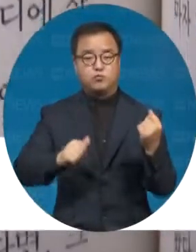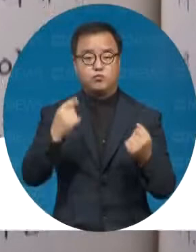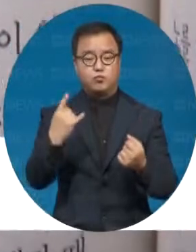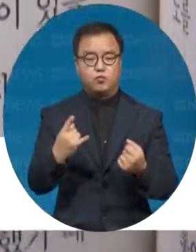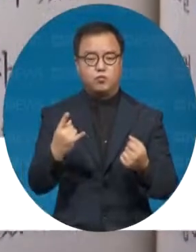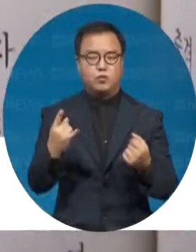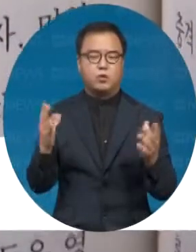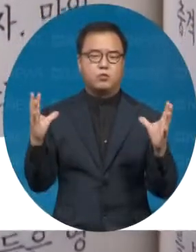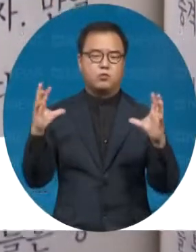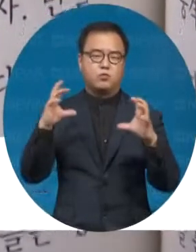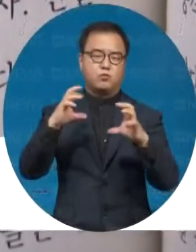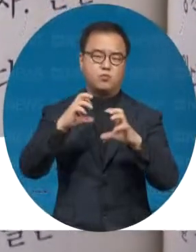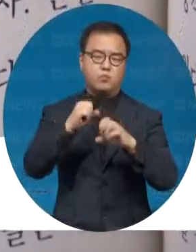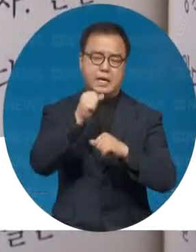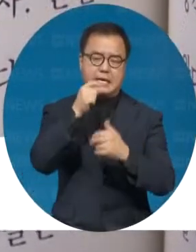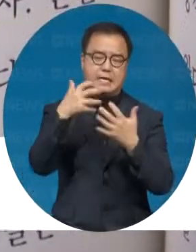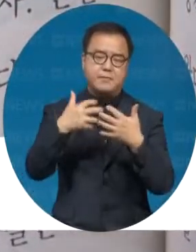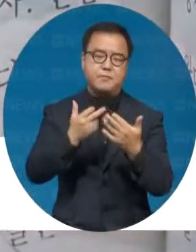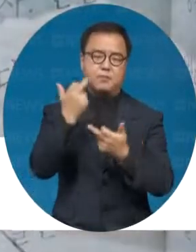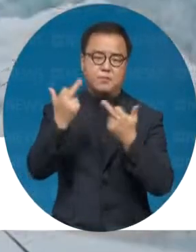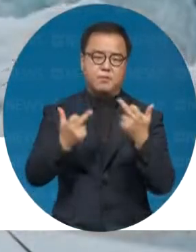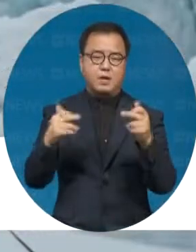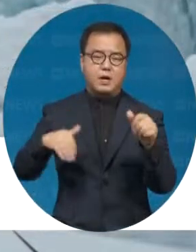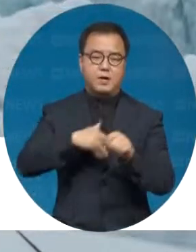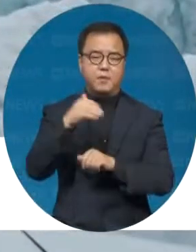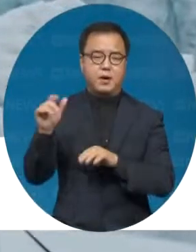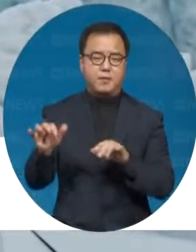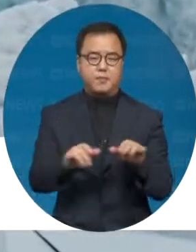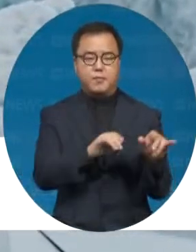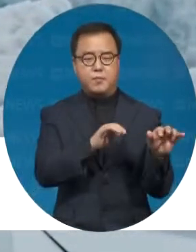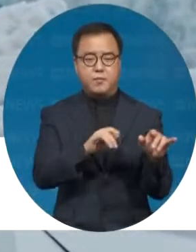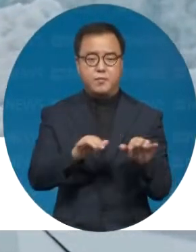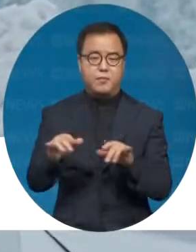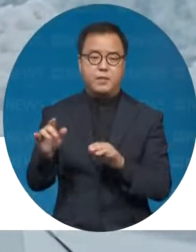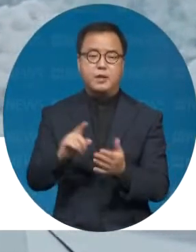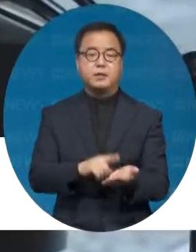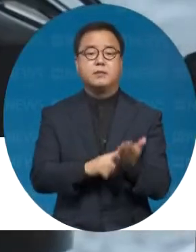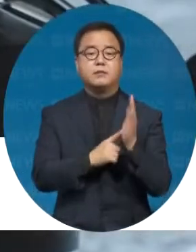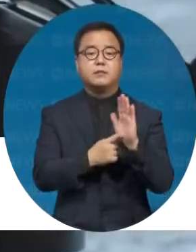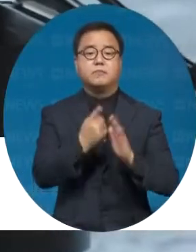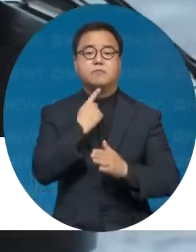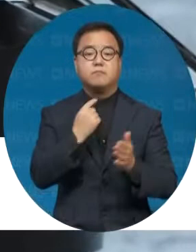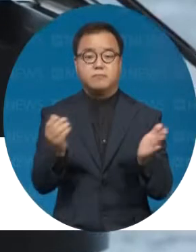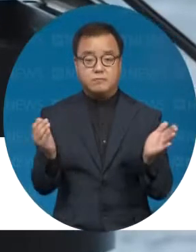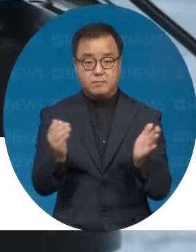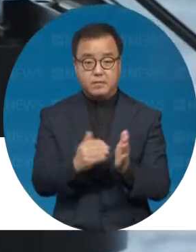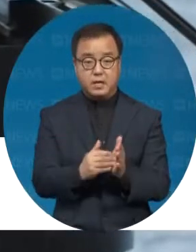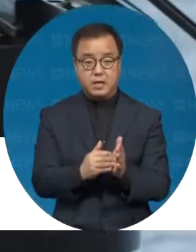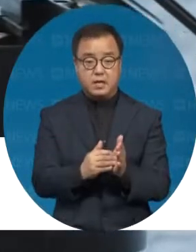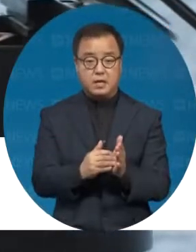빙하를 배경으로 피아노를 연주하는 그런 이벤트가 있었는데 당시에